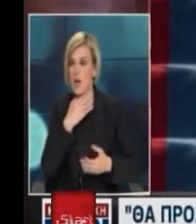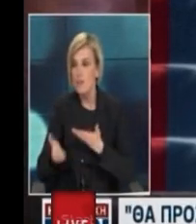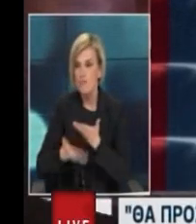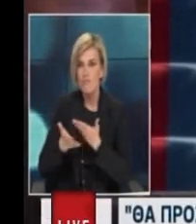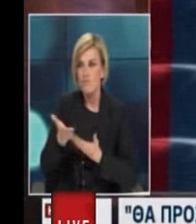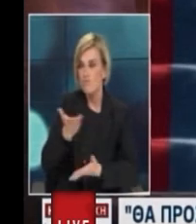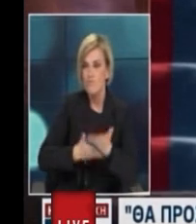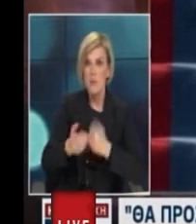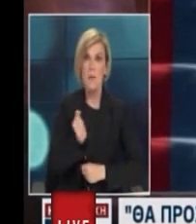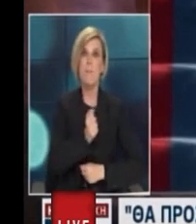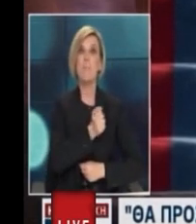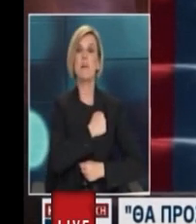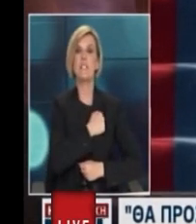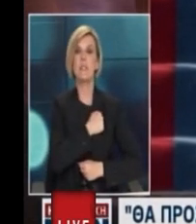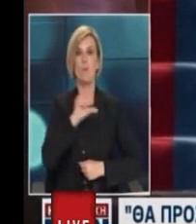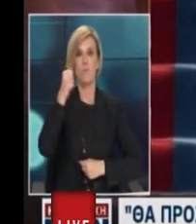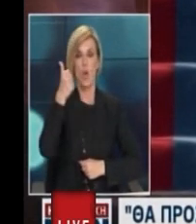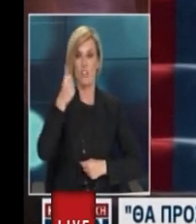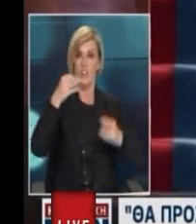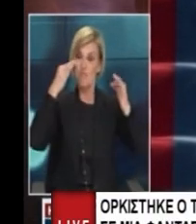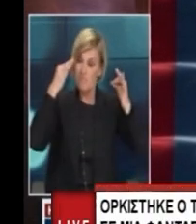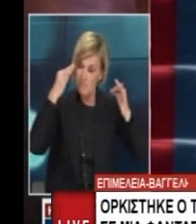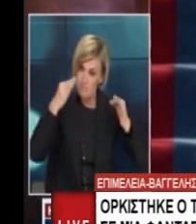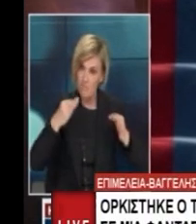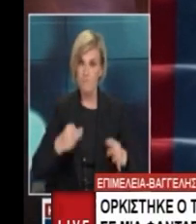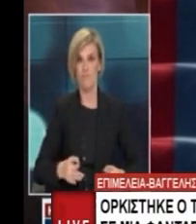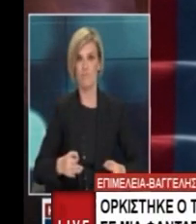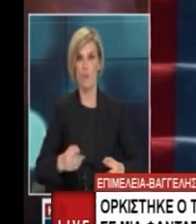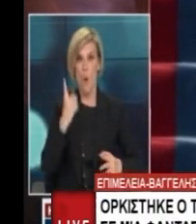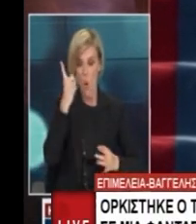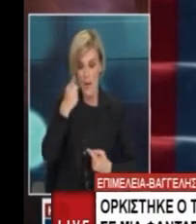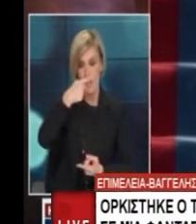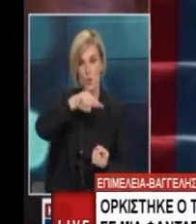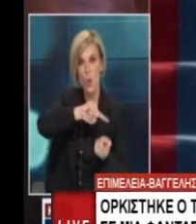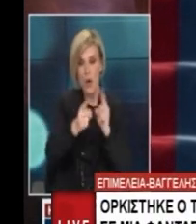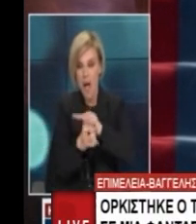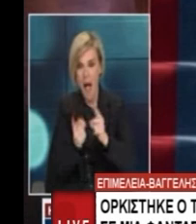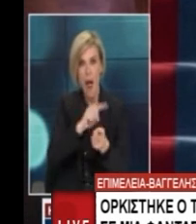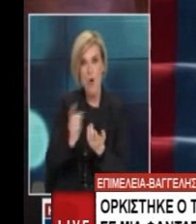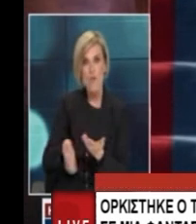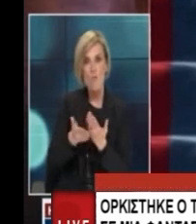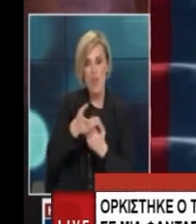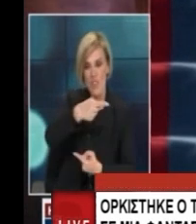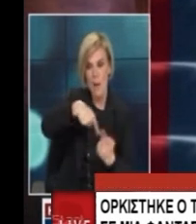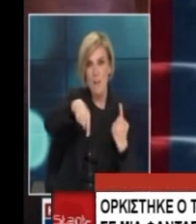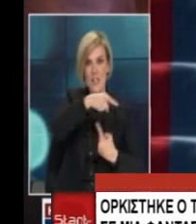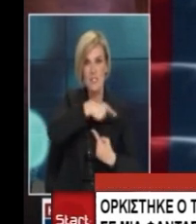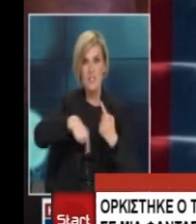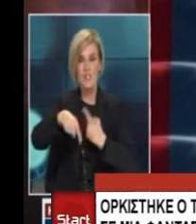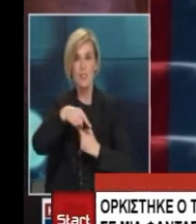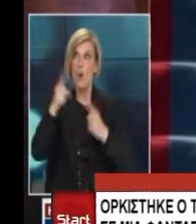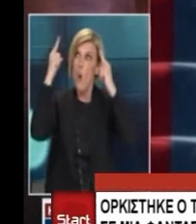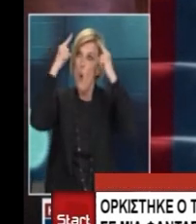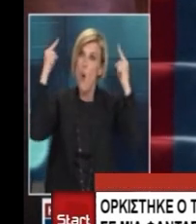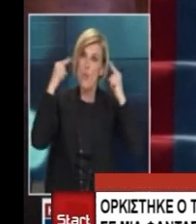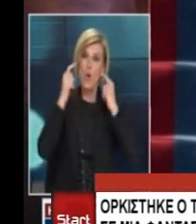Ορκίστηκε ο 46ος Πρόεδρος των ΗΠΑ, Τζο Μπάιντεν. Λίγο νωρίτερα είχε ορκιστεί η εκλεγμένη Αντιπρόεδρος των ΗΠΑ, Καμάλα